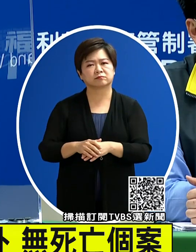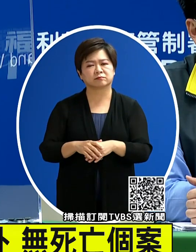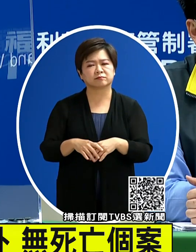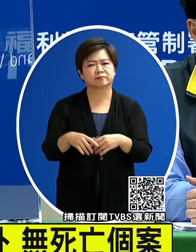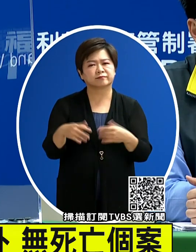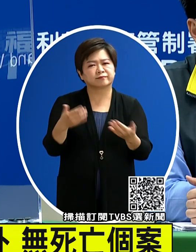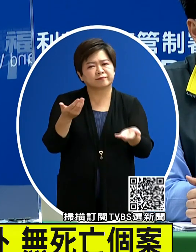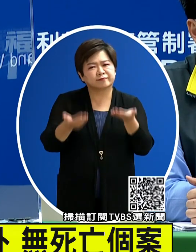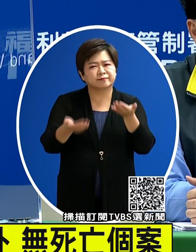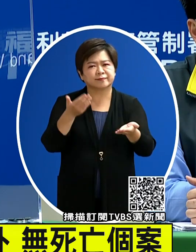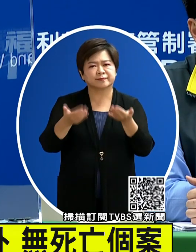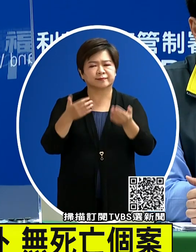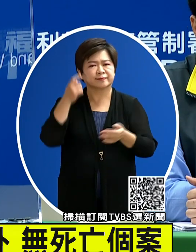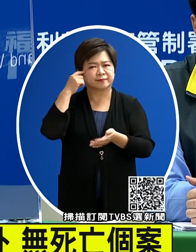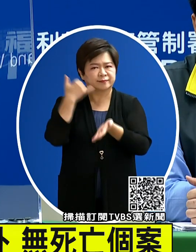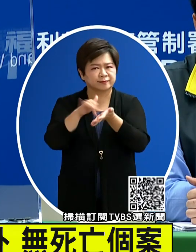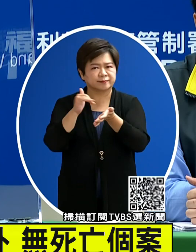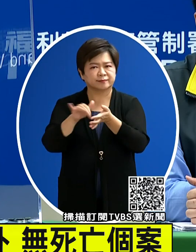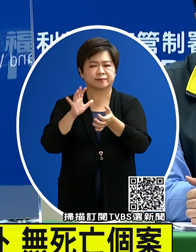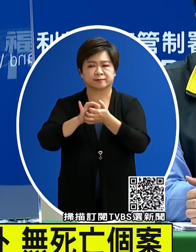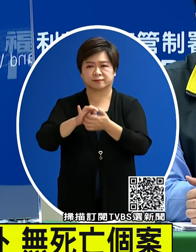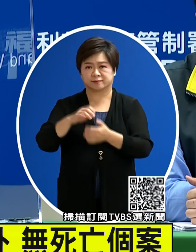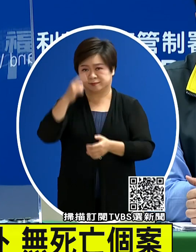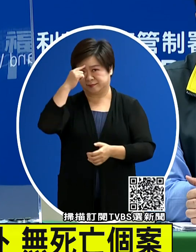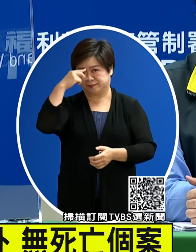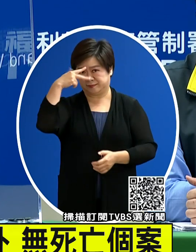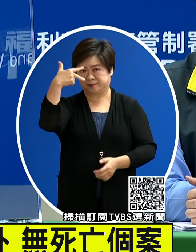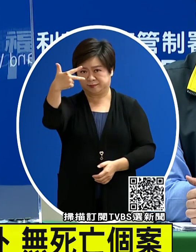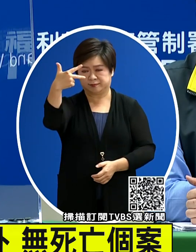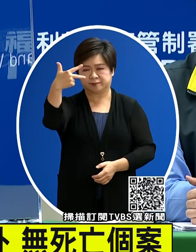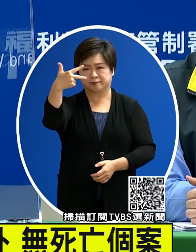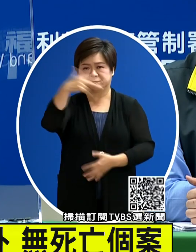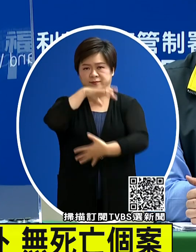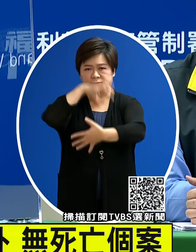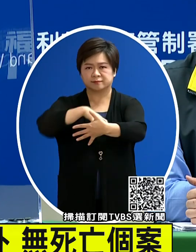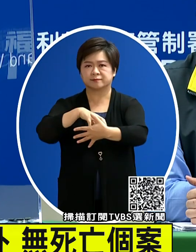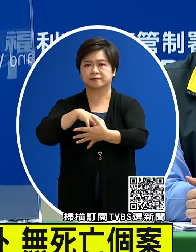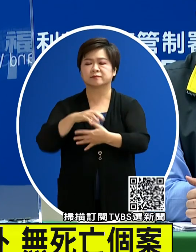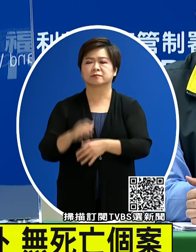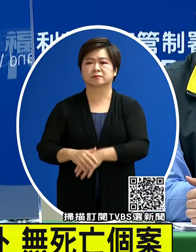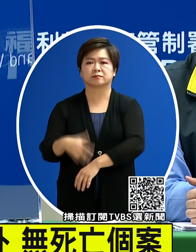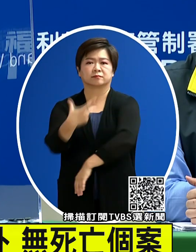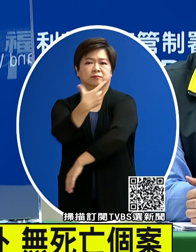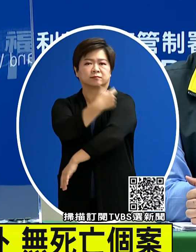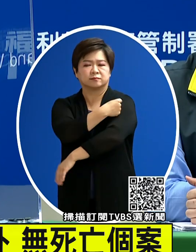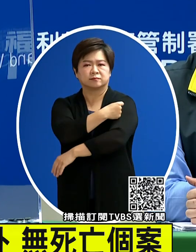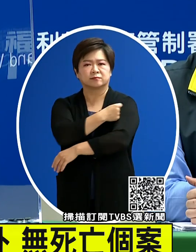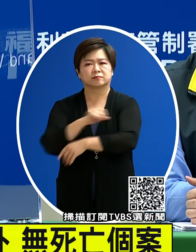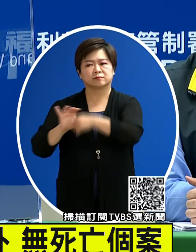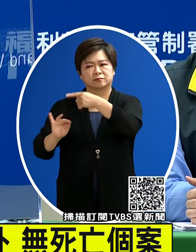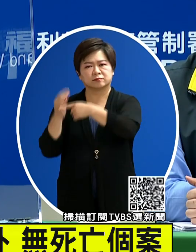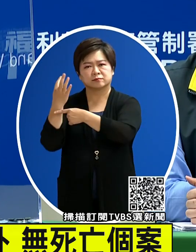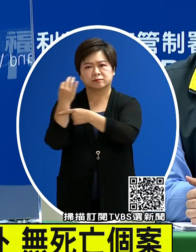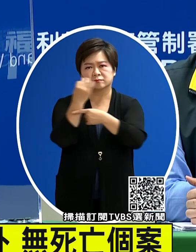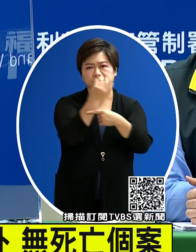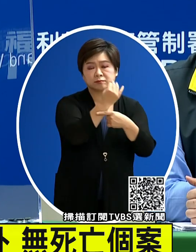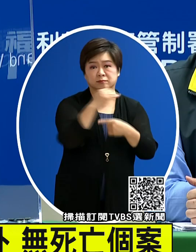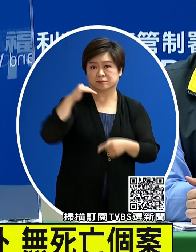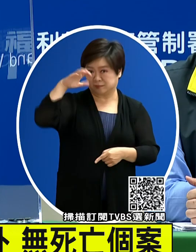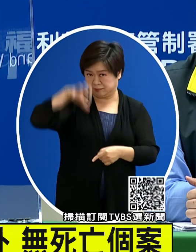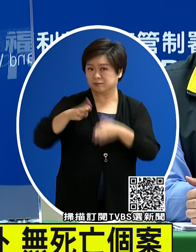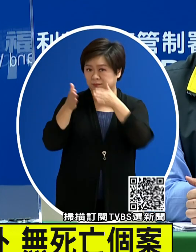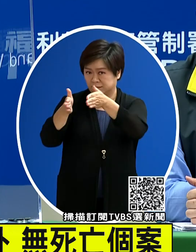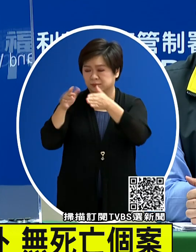很多了。所以1、2、3、4、5、6、7这7天以来整体这个高端的接种